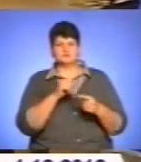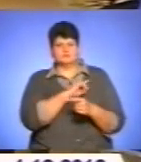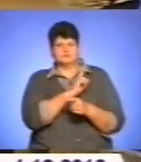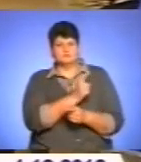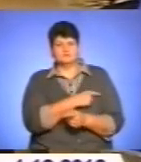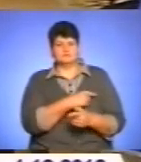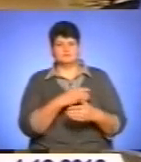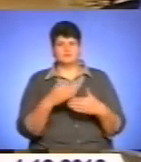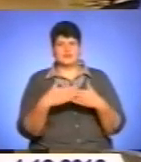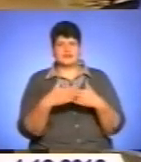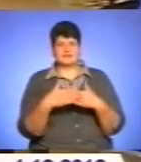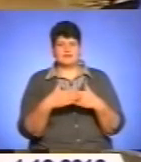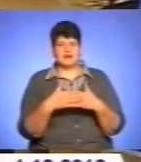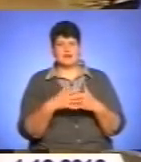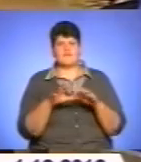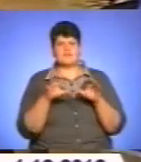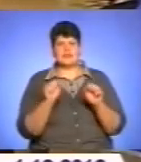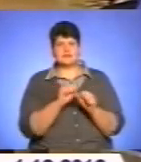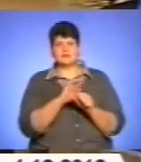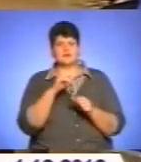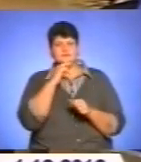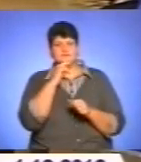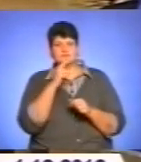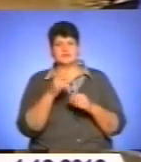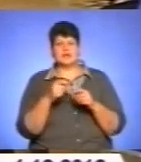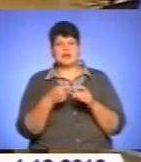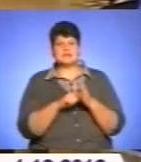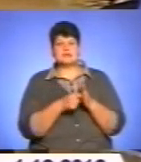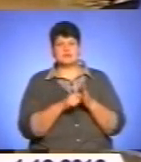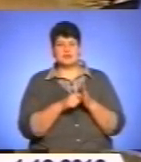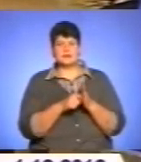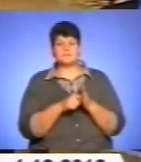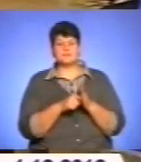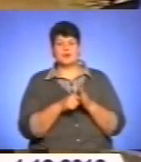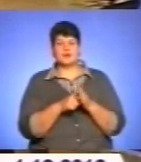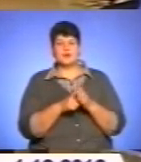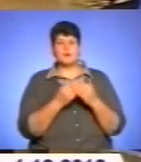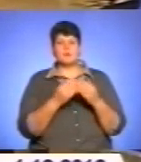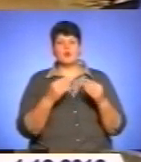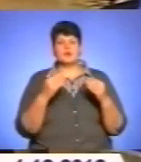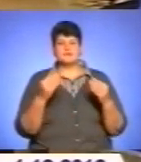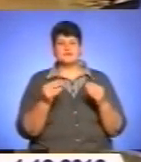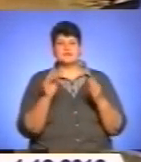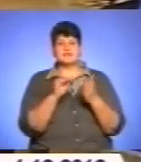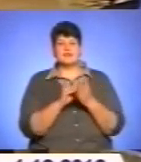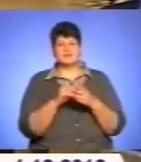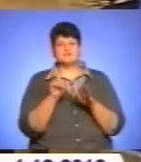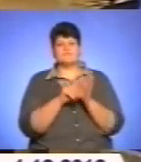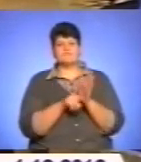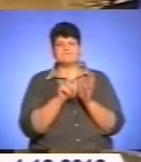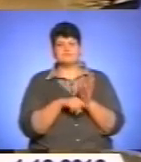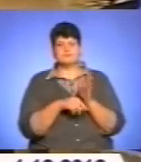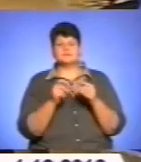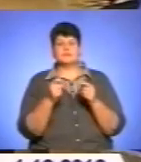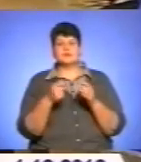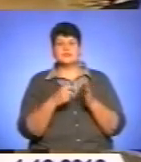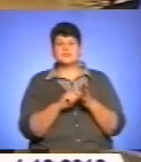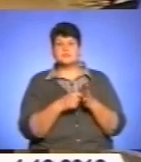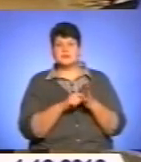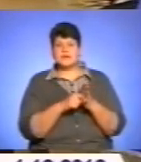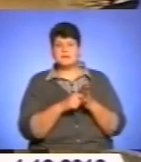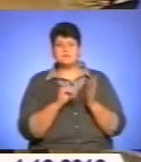власники їх не звертають уваги на замки. Продавці, щоб здешевити продукт, як правило, ставлять на них дешеві замки,